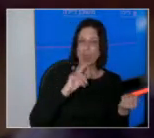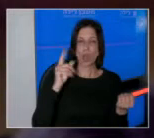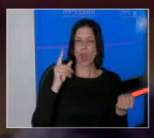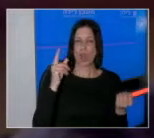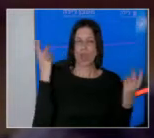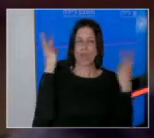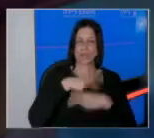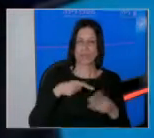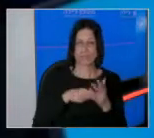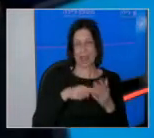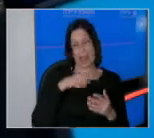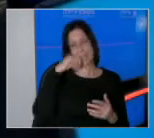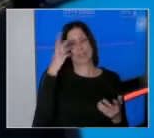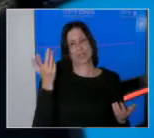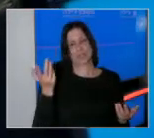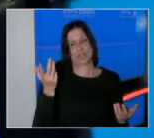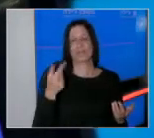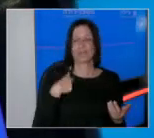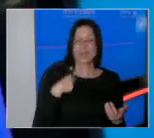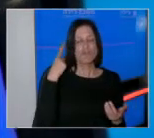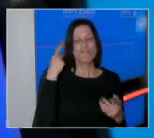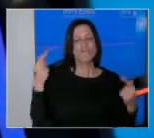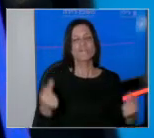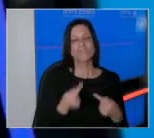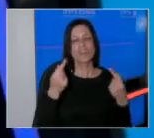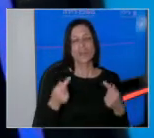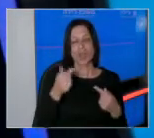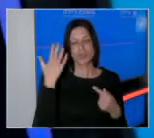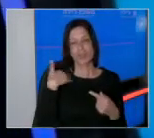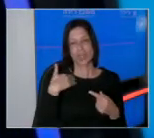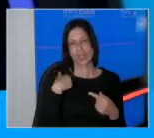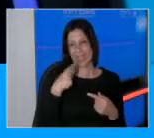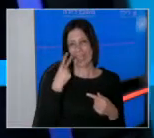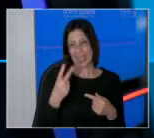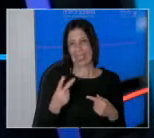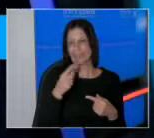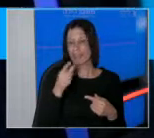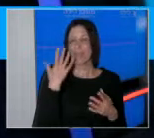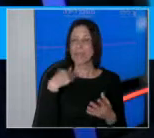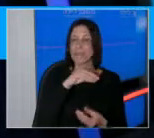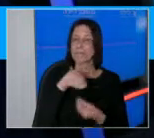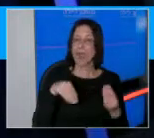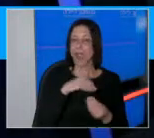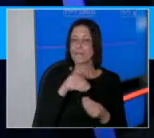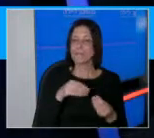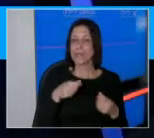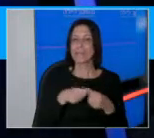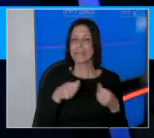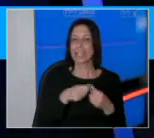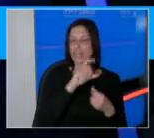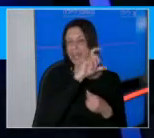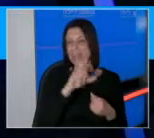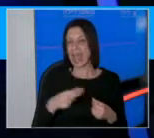התנשאות. ואני חושב שהוויכוח הזה שהיה עכשיו, למשל, שאני ראיתי שאתה היית מעורב בו סביב הנחל